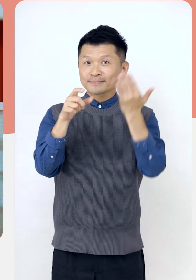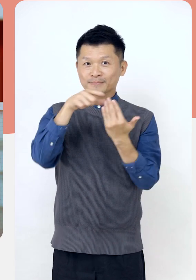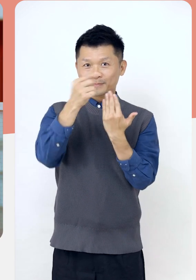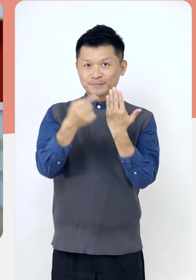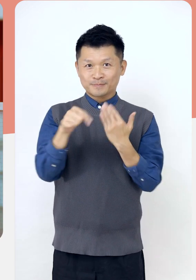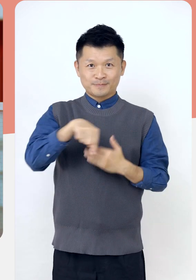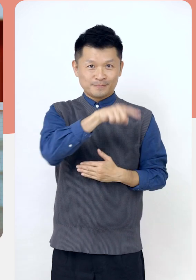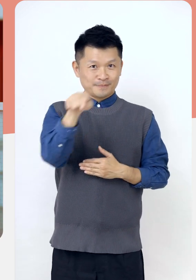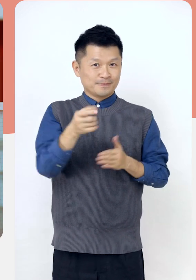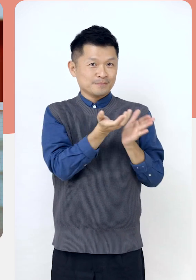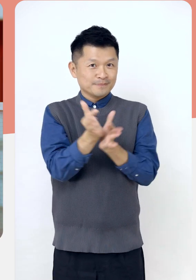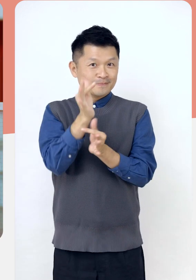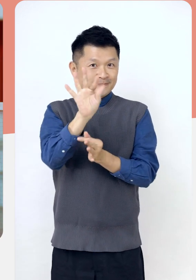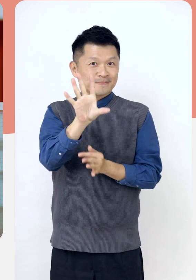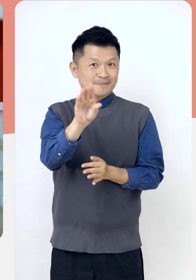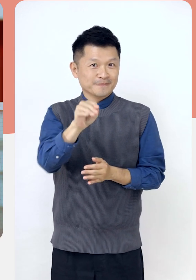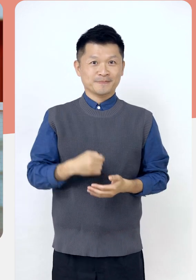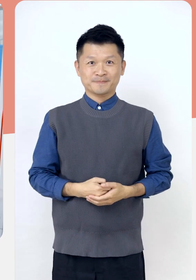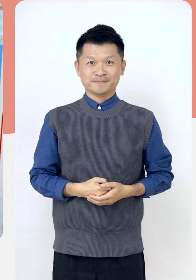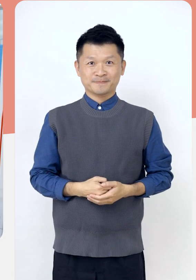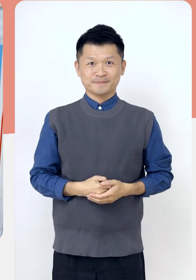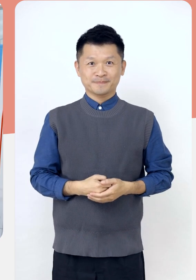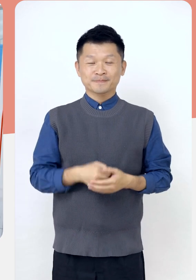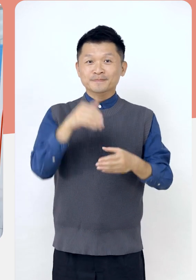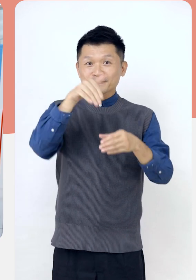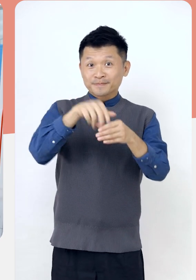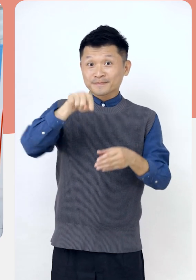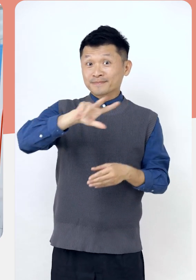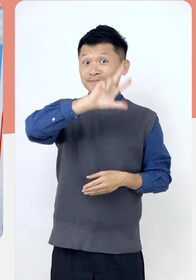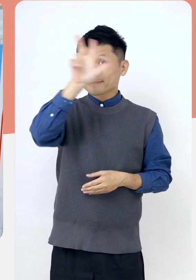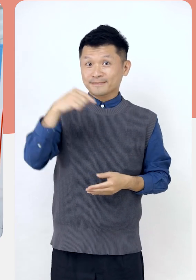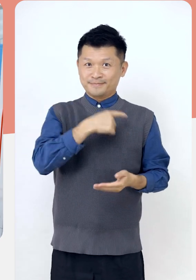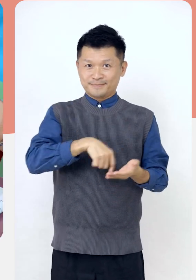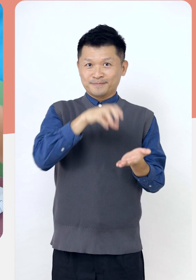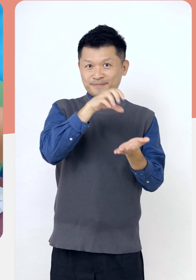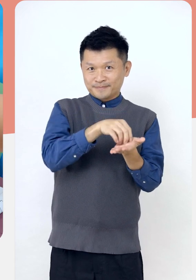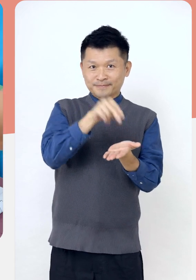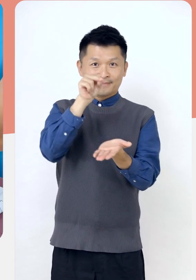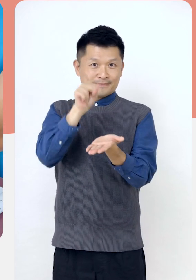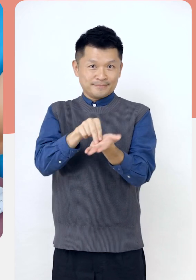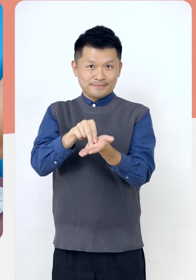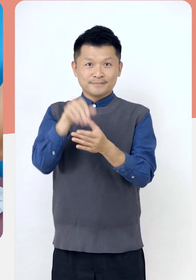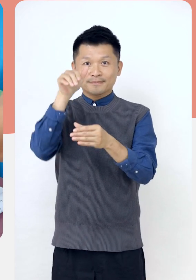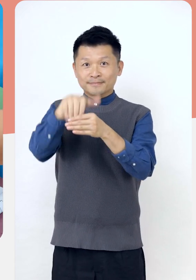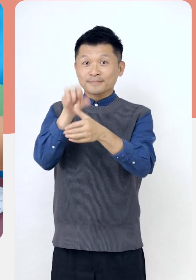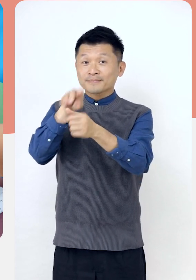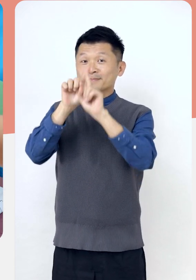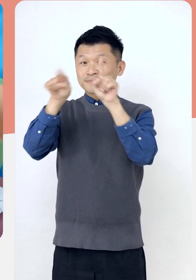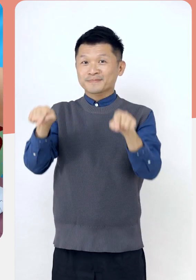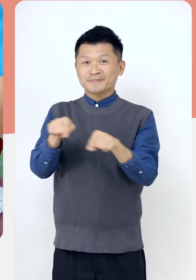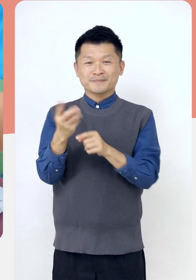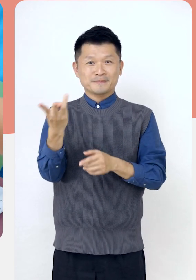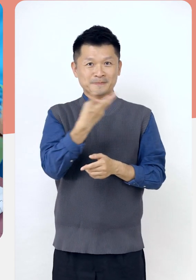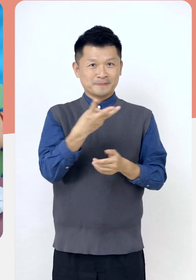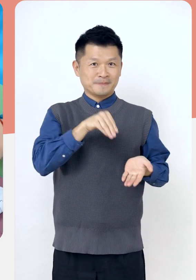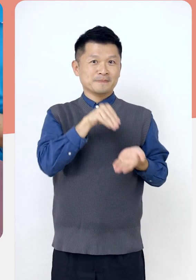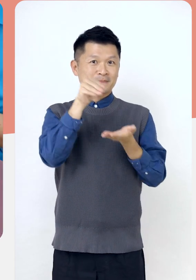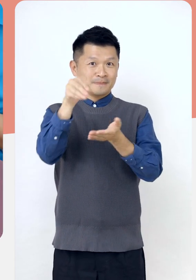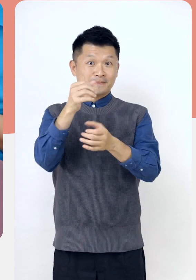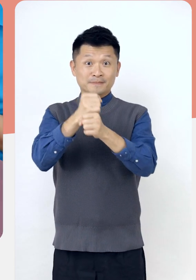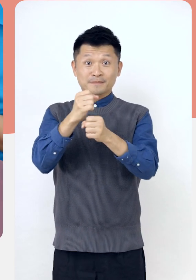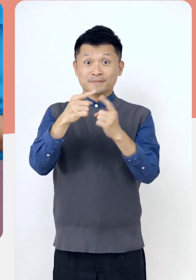满20岁的选手们准备好了吗？ 投票当日记得要带国民身份证、印章、投票通知